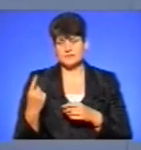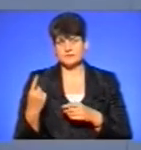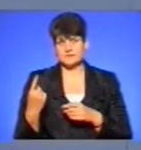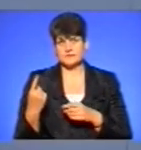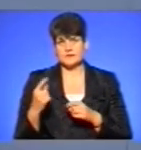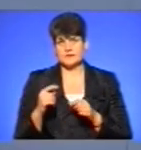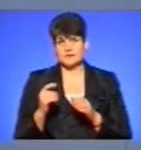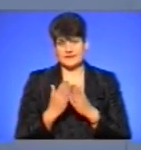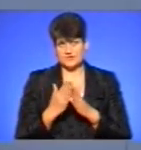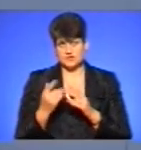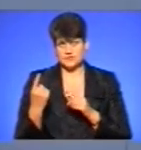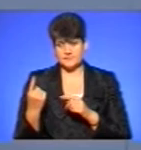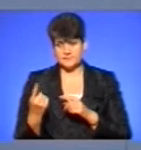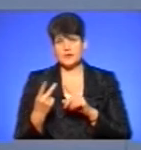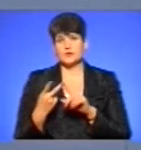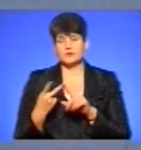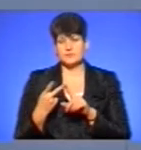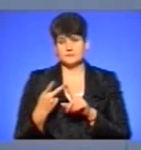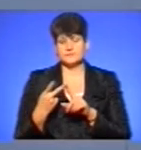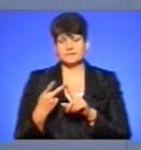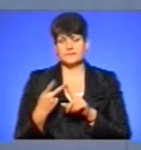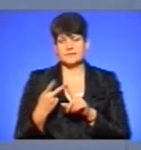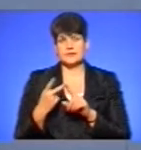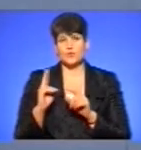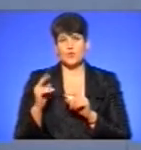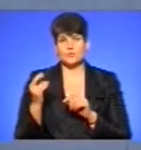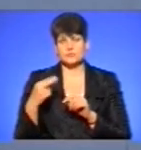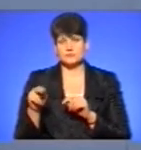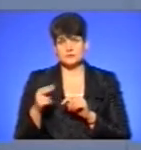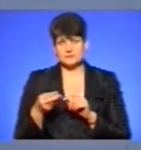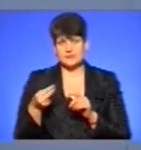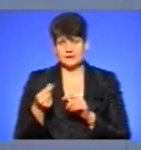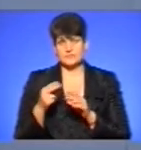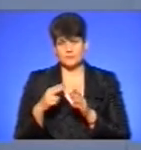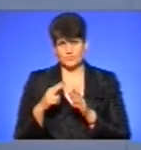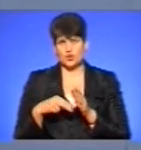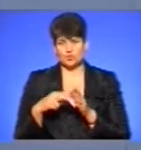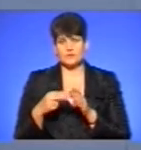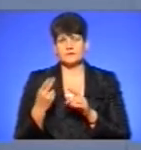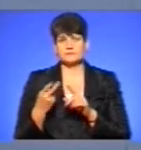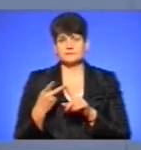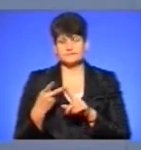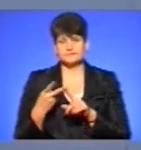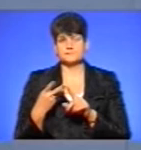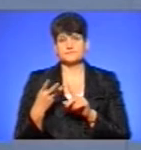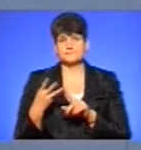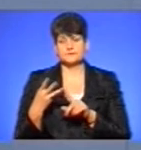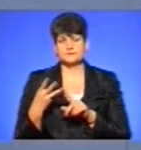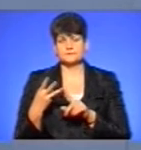у формі книжечки, потрібно мати ідентифікаційний код платника податків, і